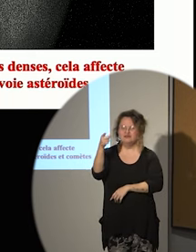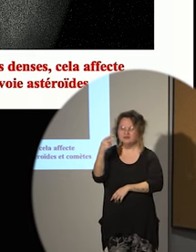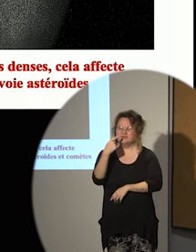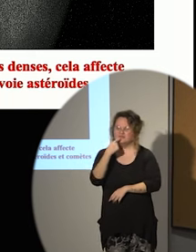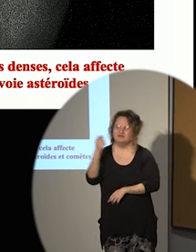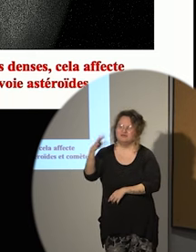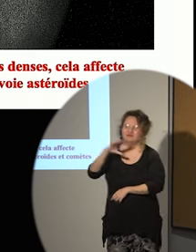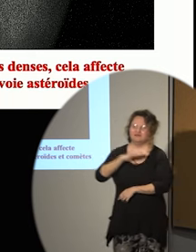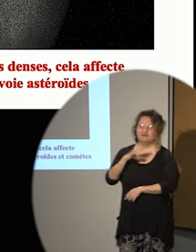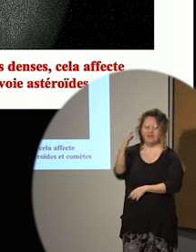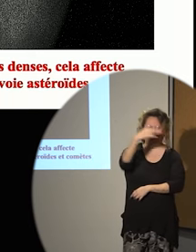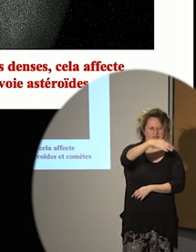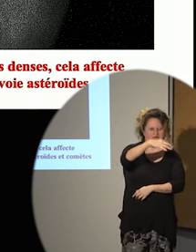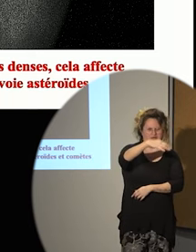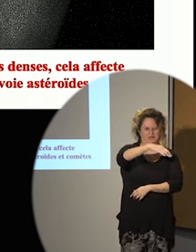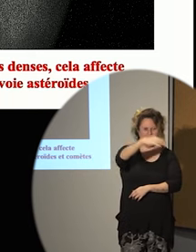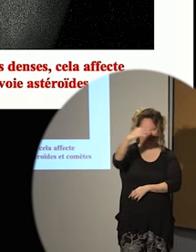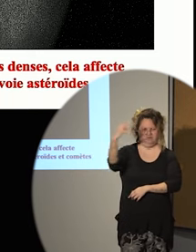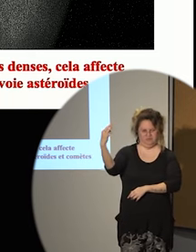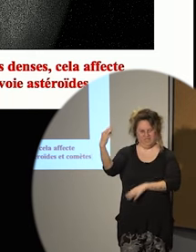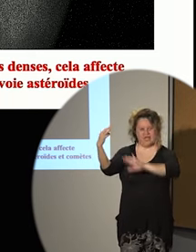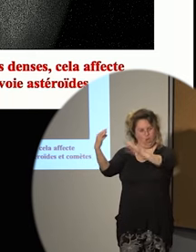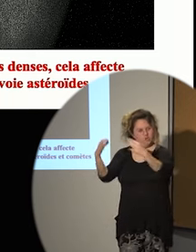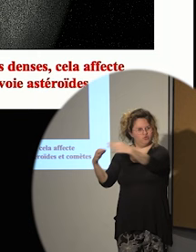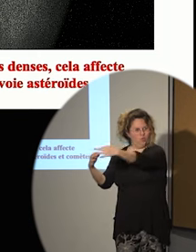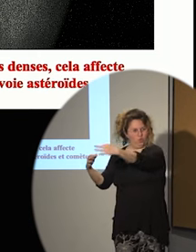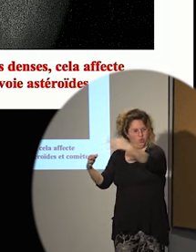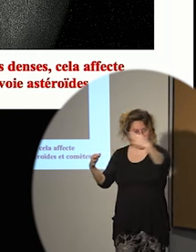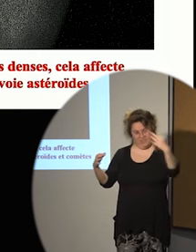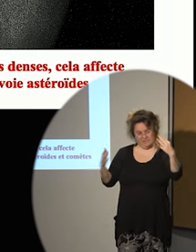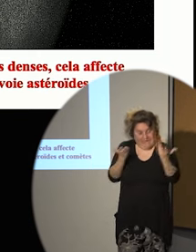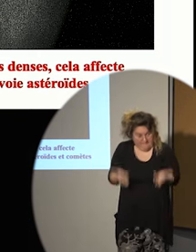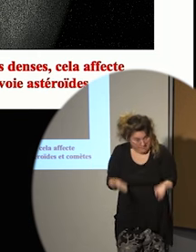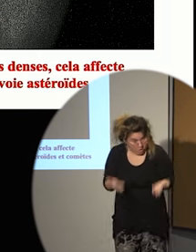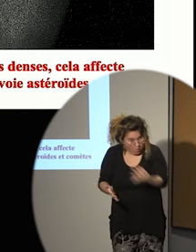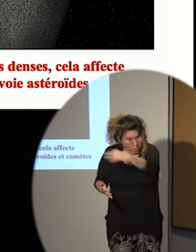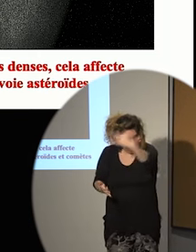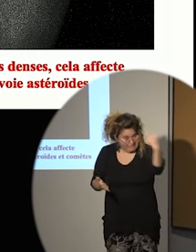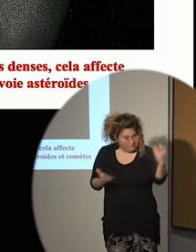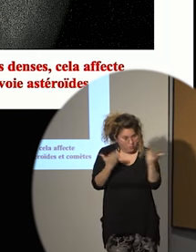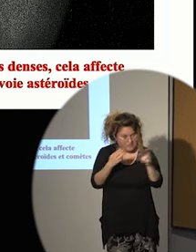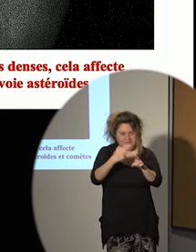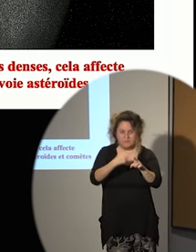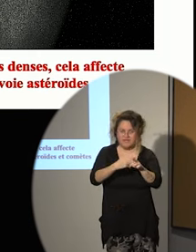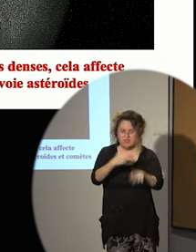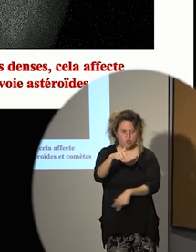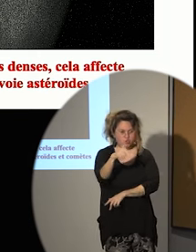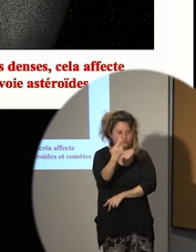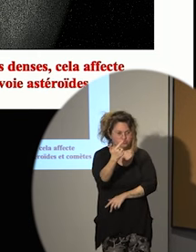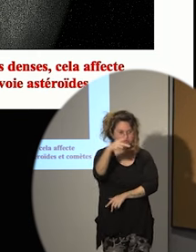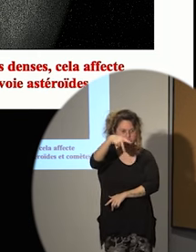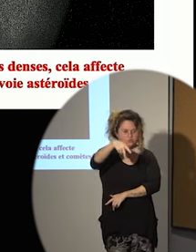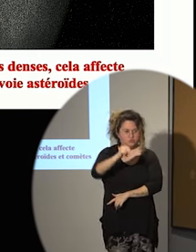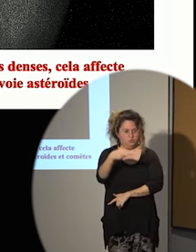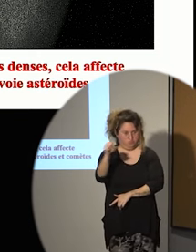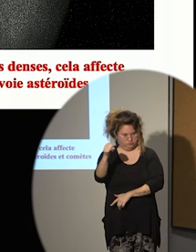proche de Halley. C'est la comète 12-Ponce, qu'on peut voir dans le ciel là, actuellement. Il y a encore une petite semaine, 15 jours pour la voir dans des